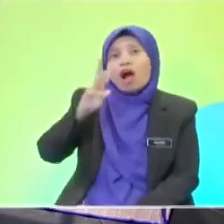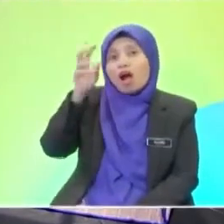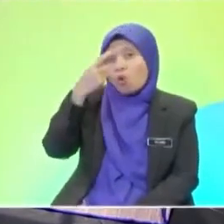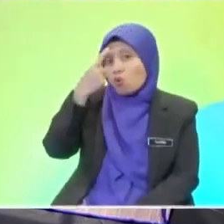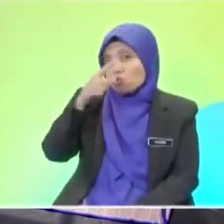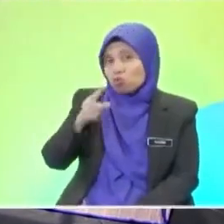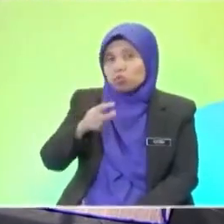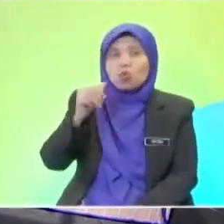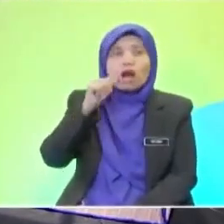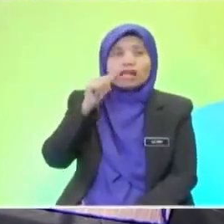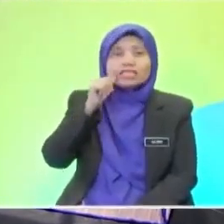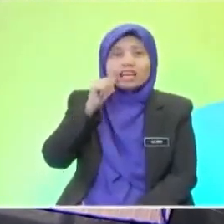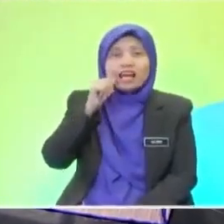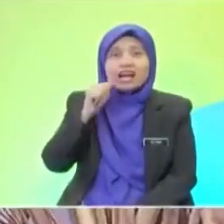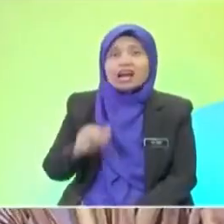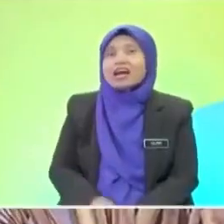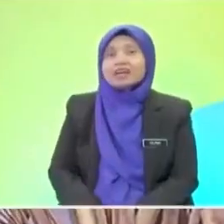lah Ilana